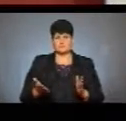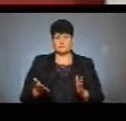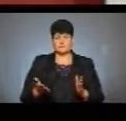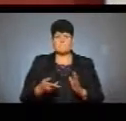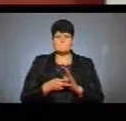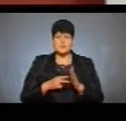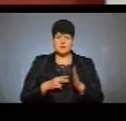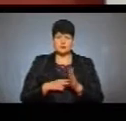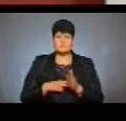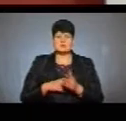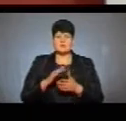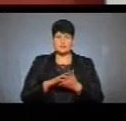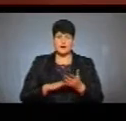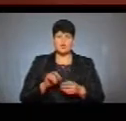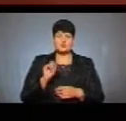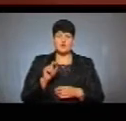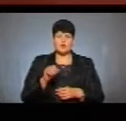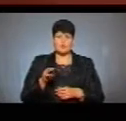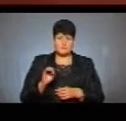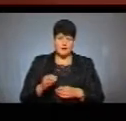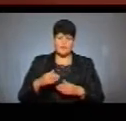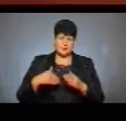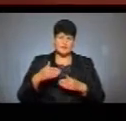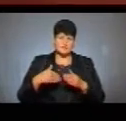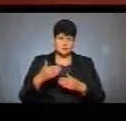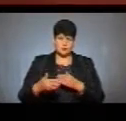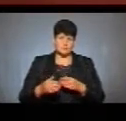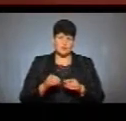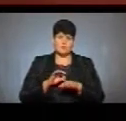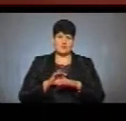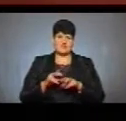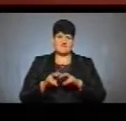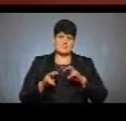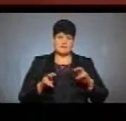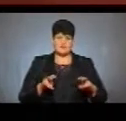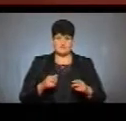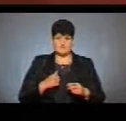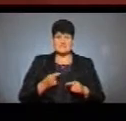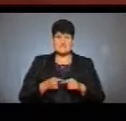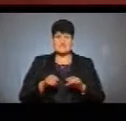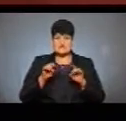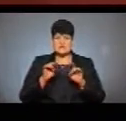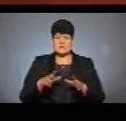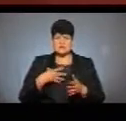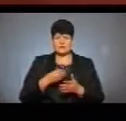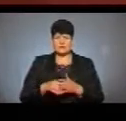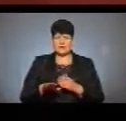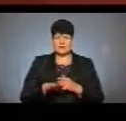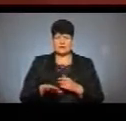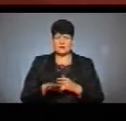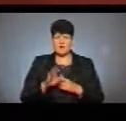далі золотий населений пункт і наступні – проводити відведення військ. І це фактично здача своєї власної території. Ворог